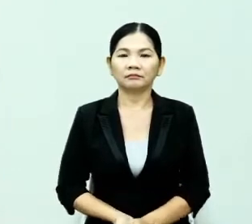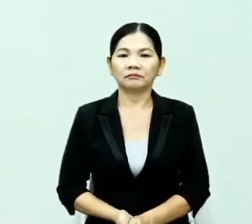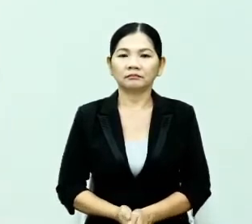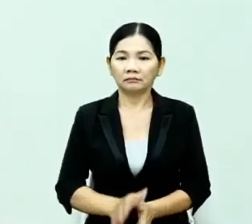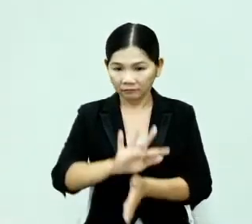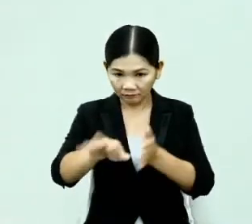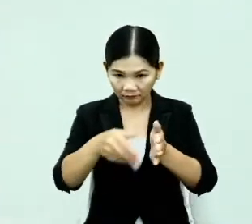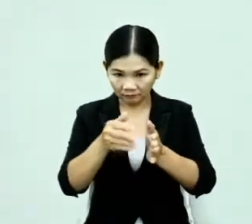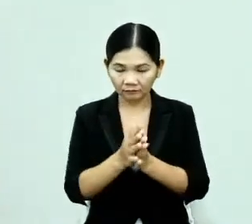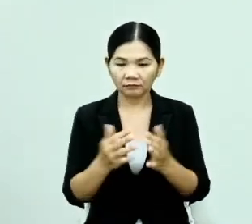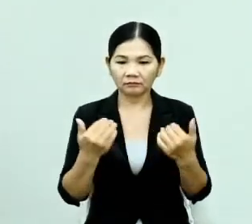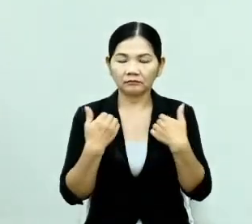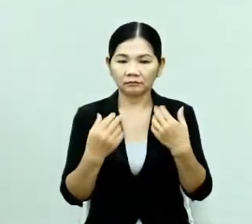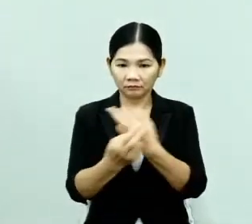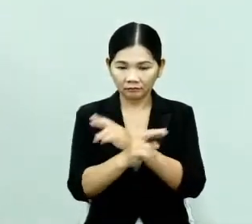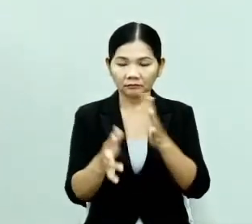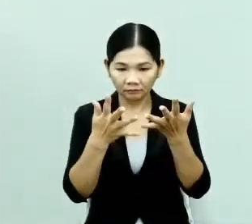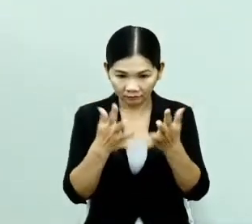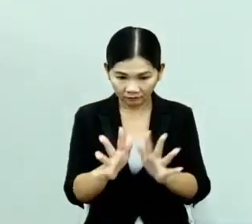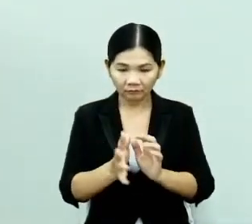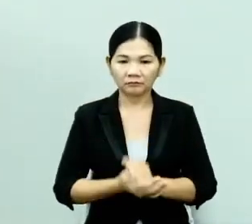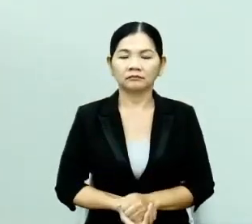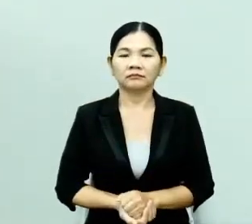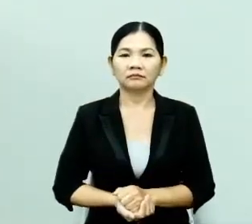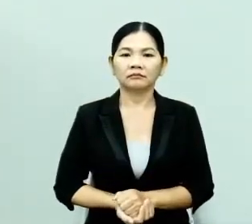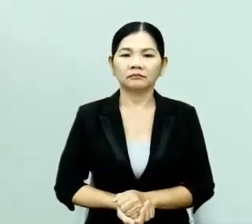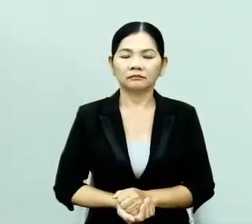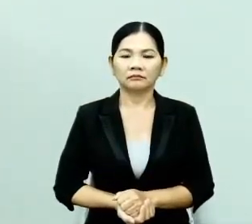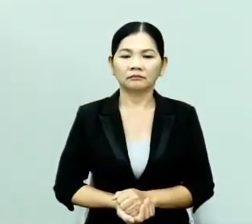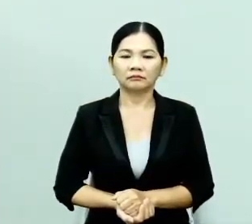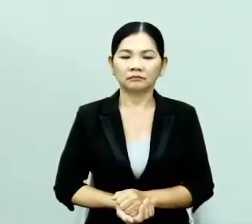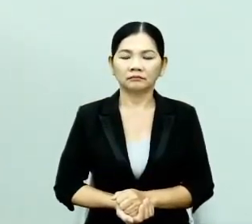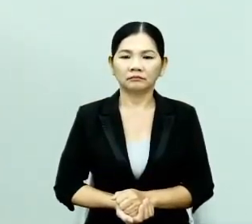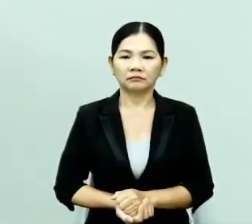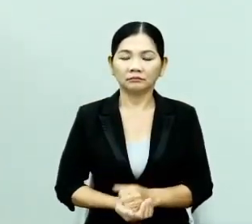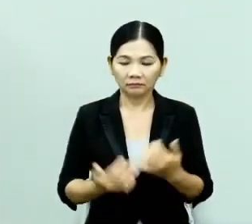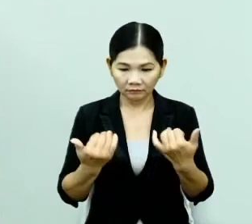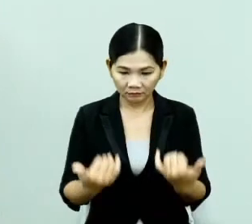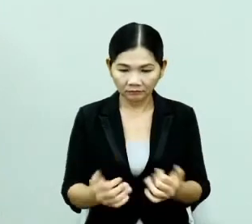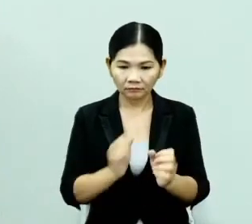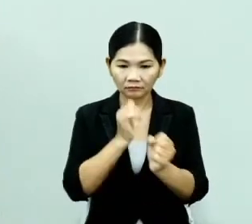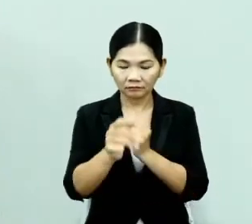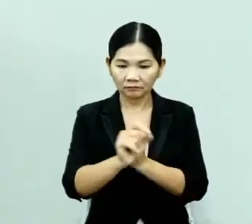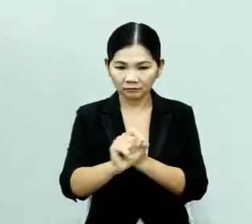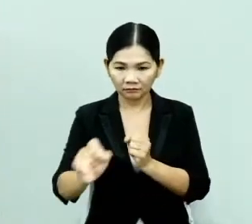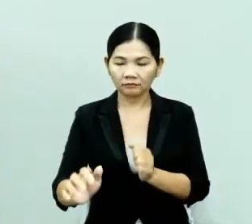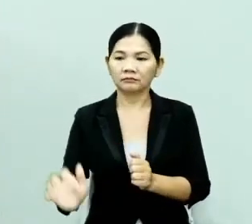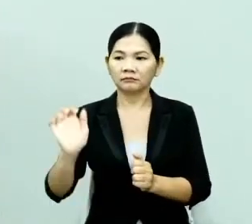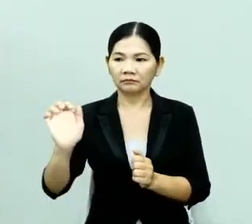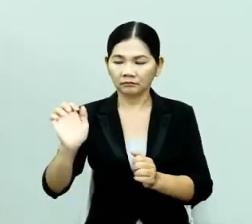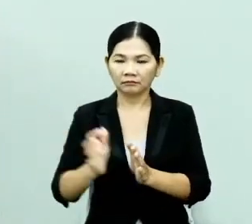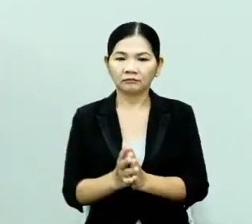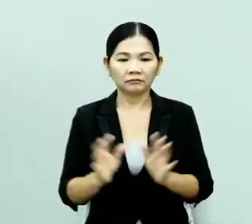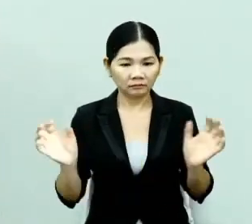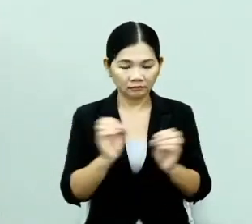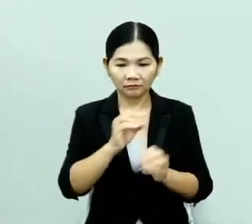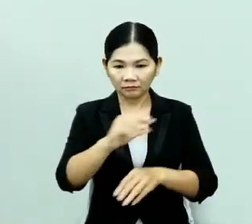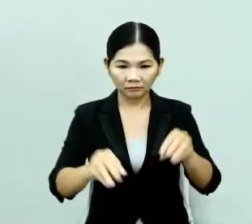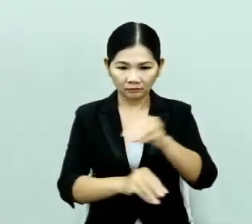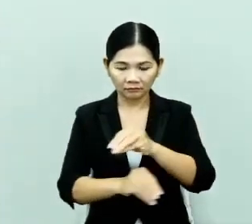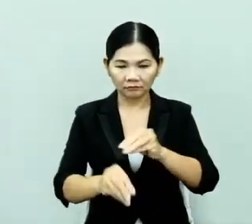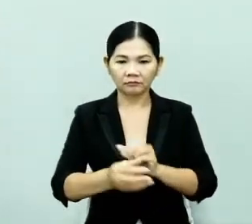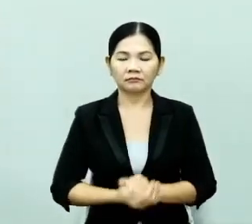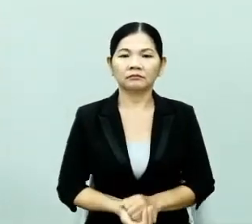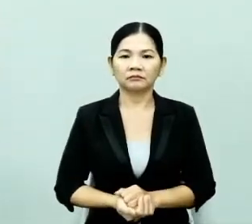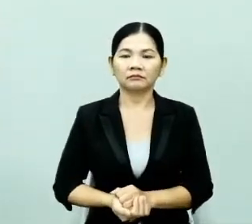ចាអរគុណតាកូនកូនបានត្រៀមហើយឬនៅកូនចាឥឡូវយើងចាប់ផ្ដើមសរសេរអក្សរចដែលមិនមានចលមិ